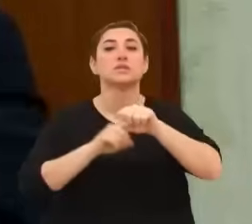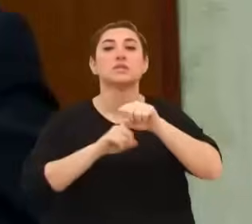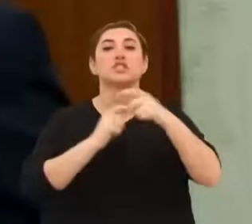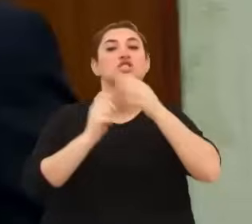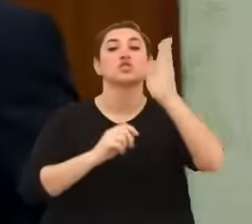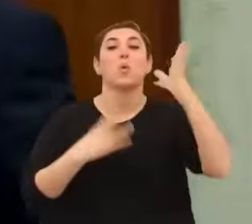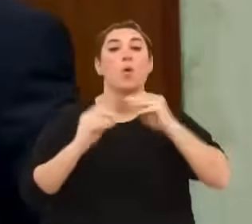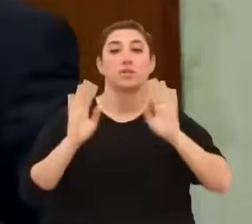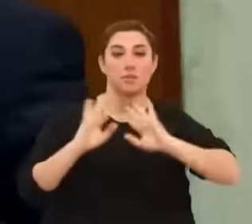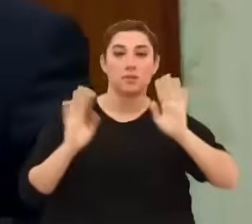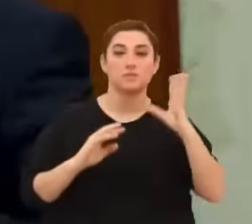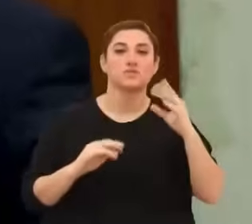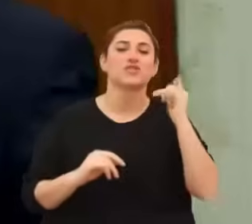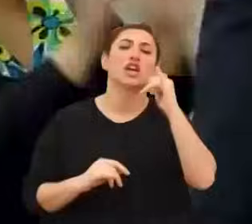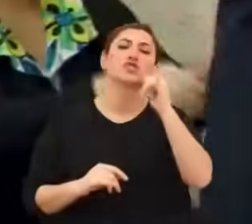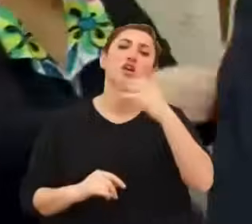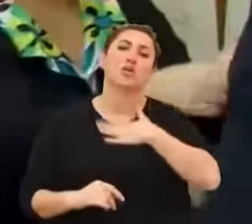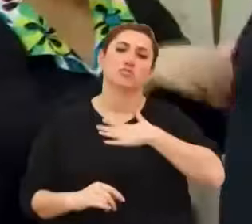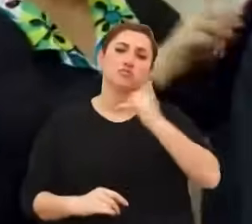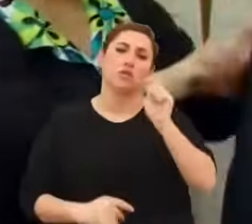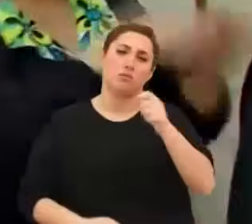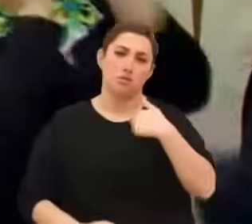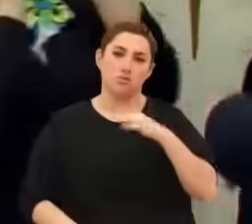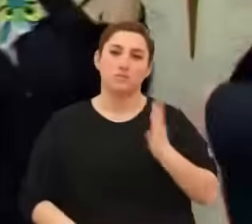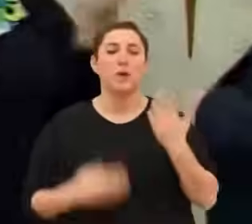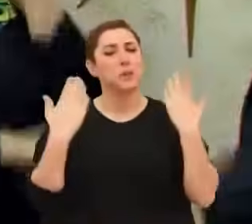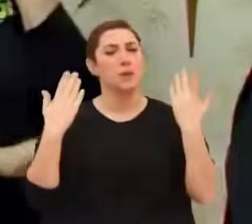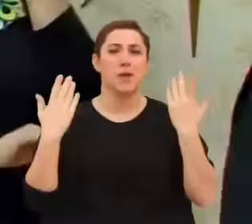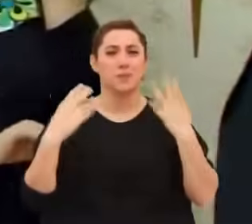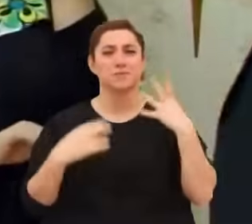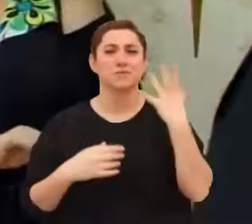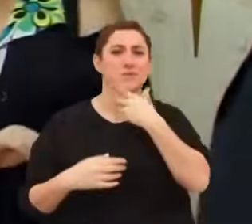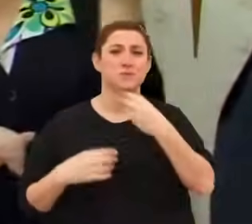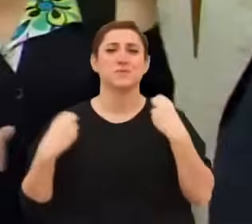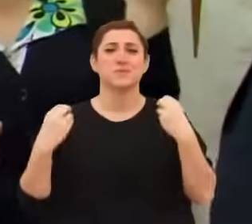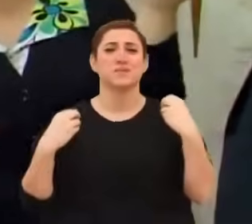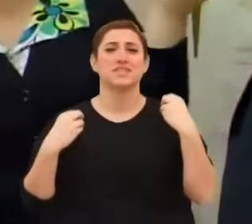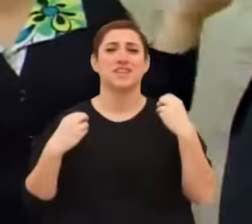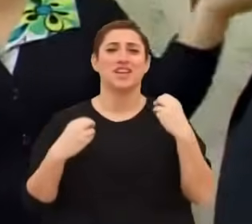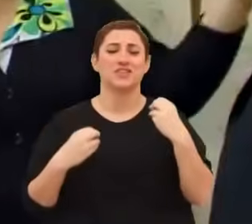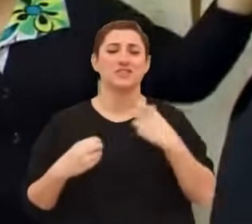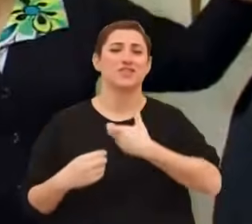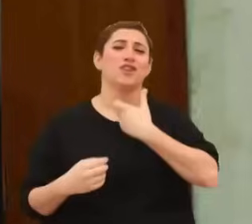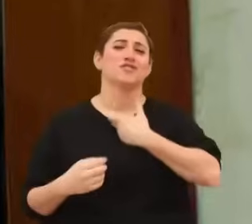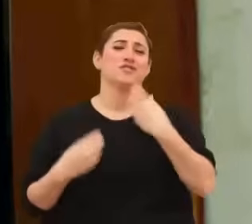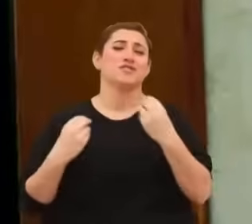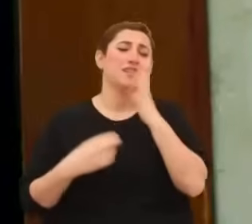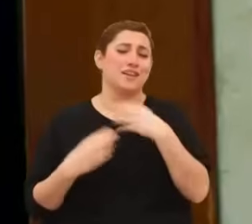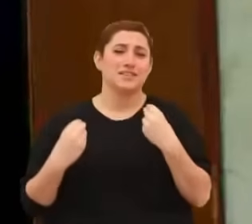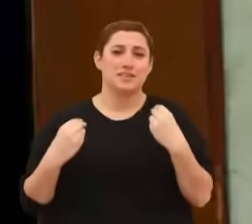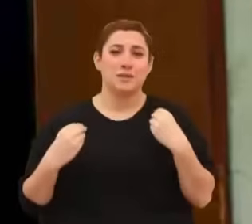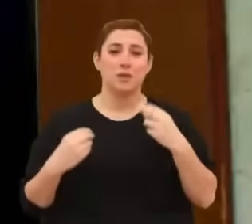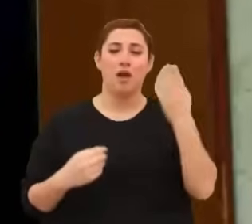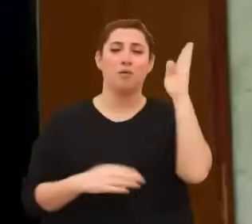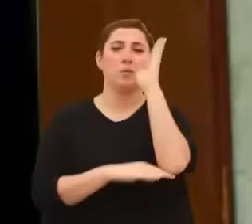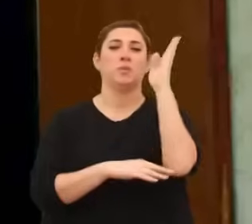Sinirli işe gidilmez. Tamam. Çok ben şaka ediyorum, ben şaka ediyorum. Ay Allah'ım ne kadar yakışıklı, ne kadar